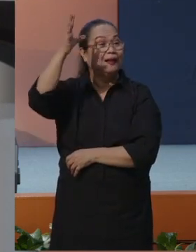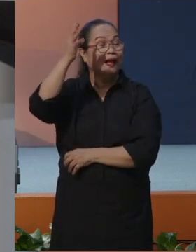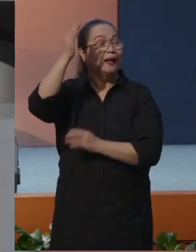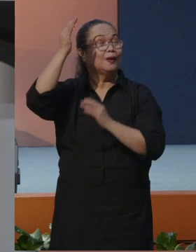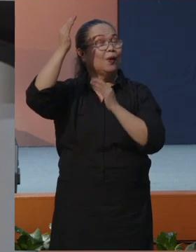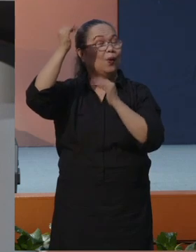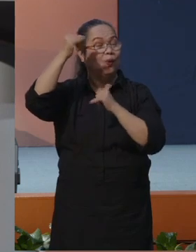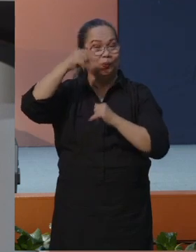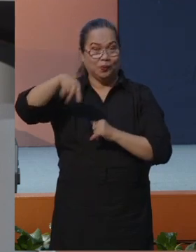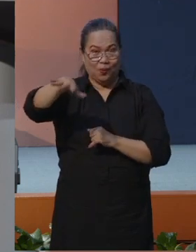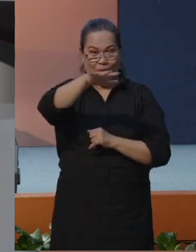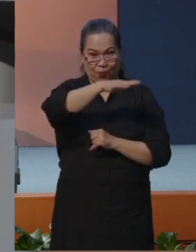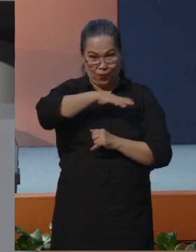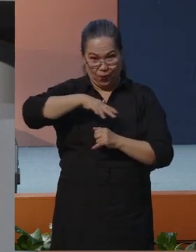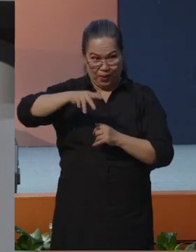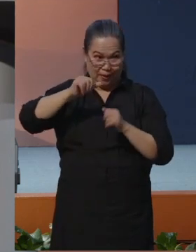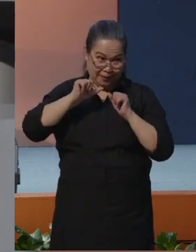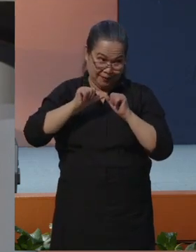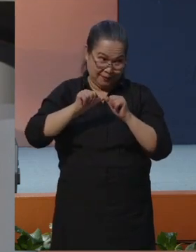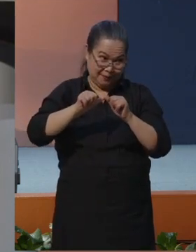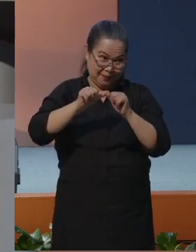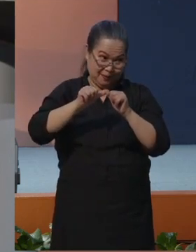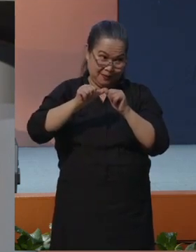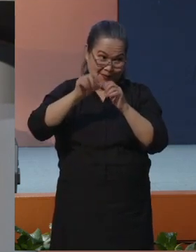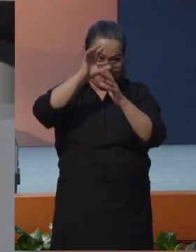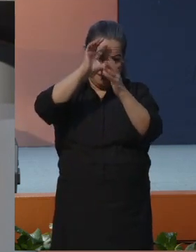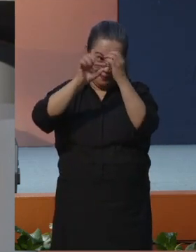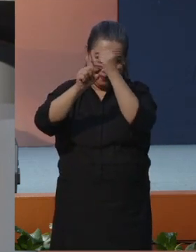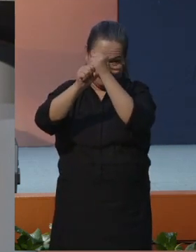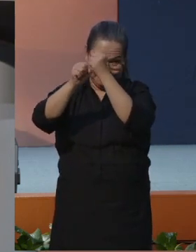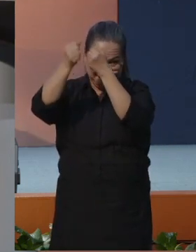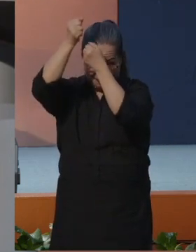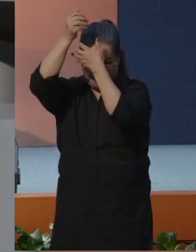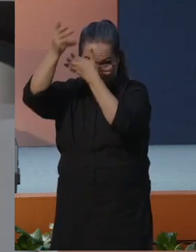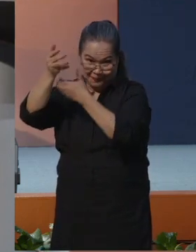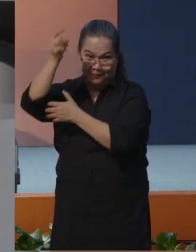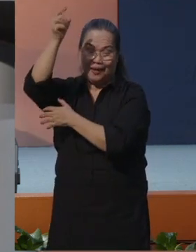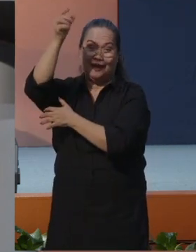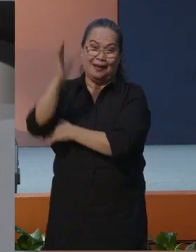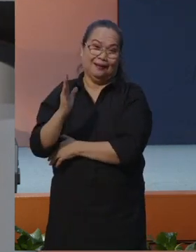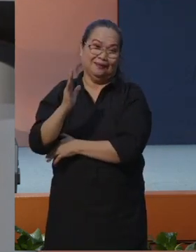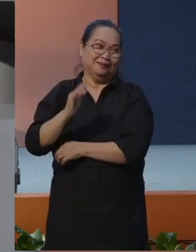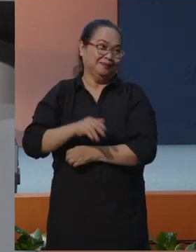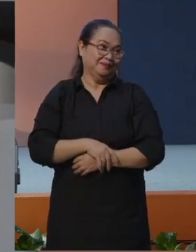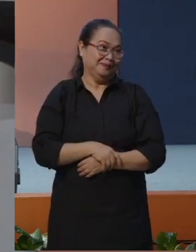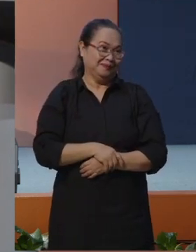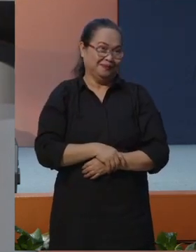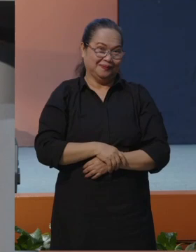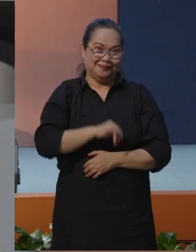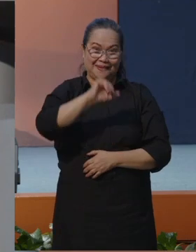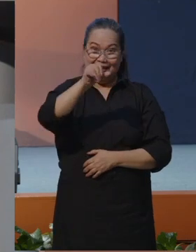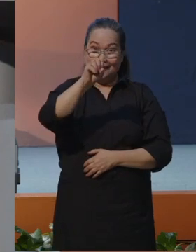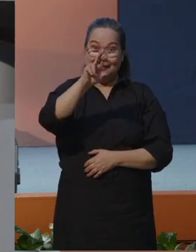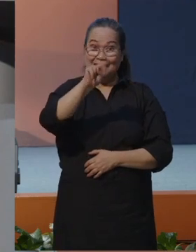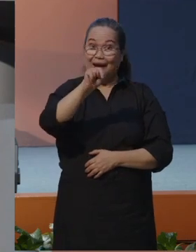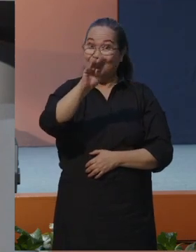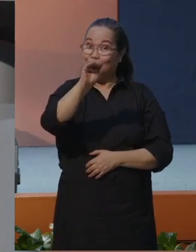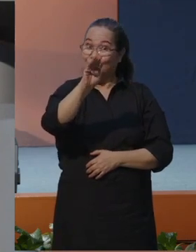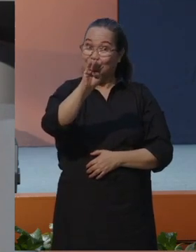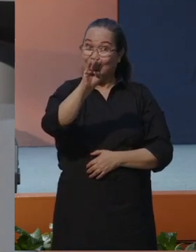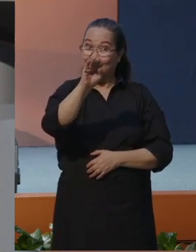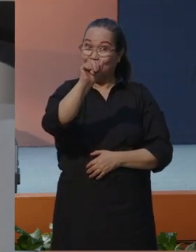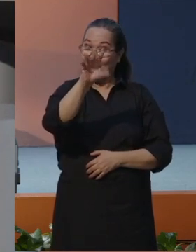na tayo ay mananampalataya at susunod sa Kanya. John 14:15, if you